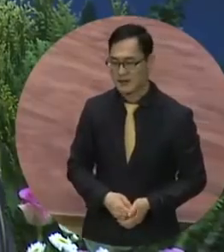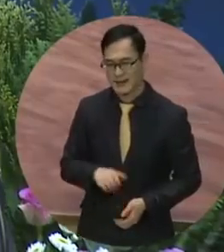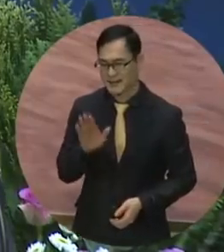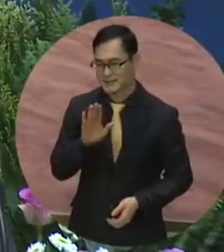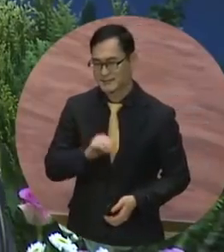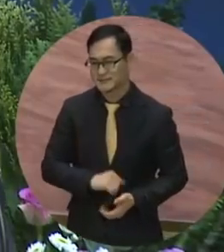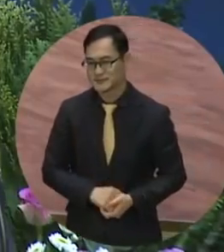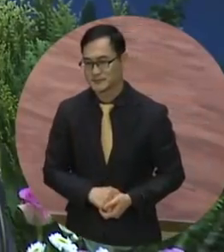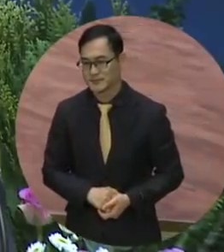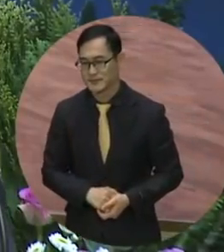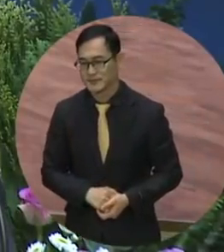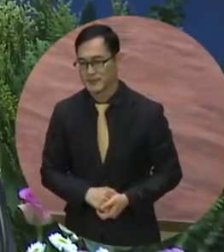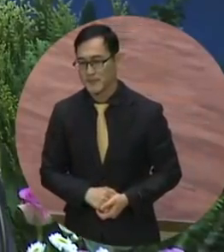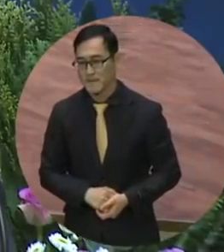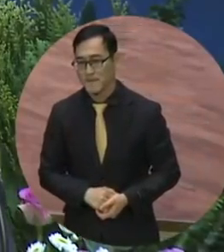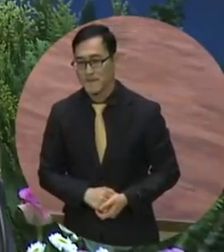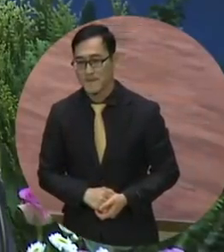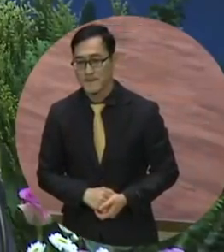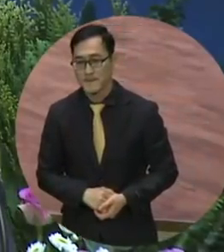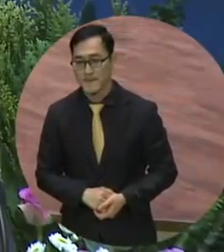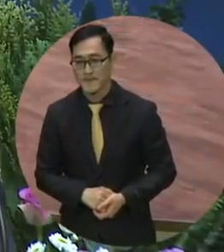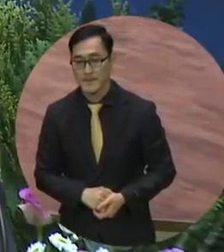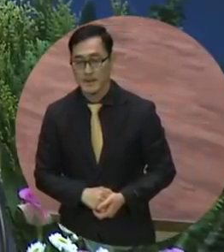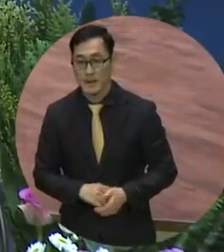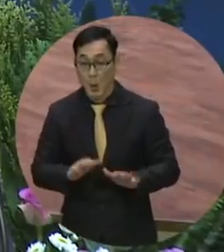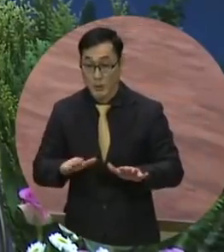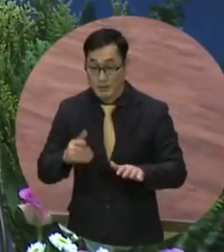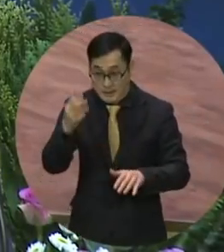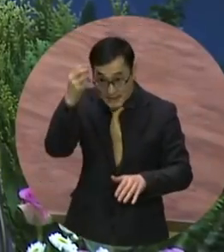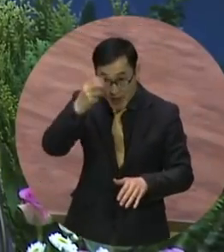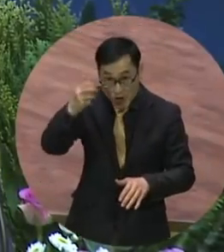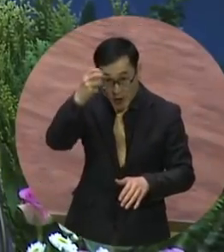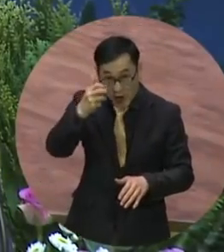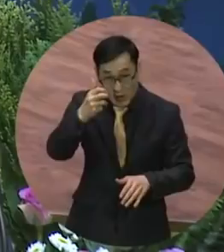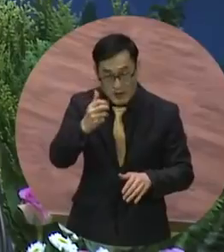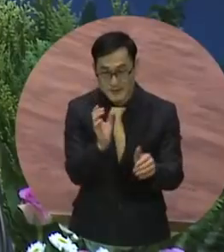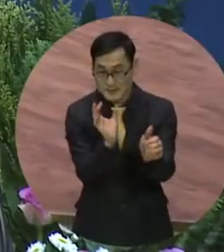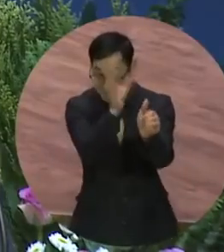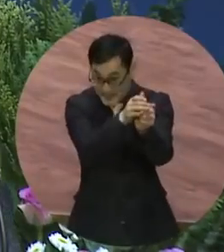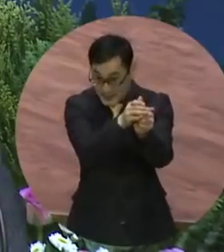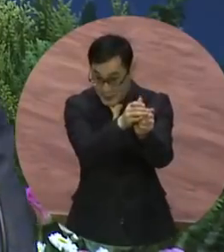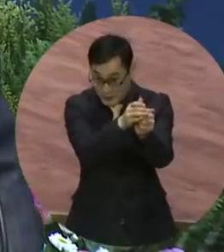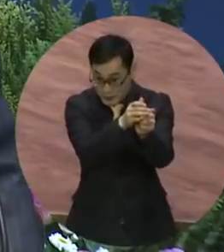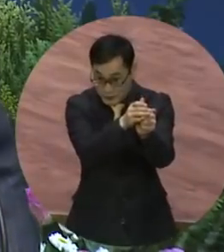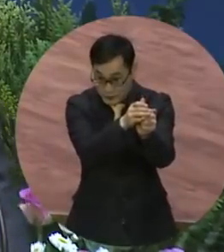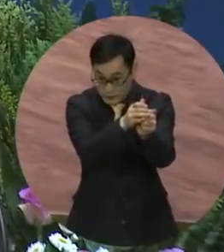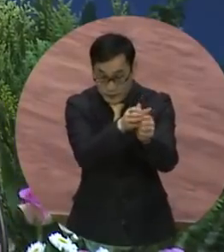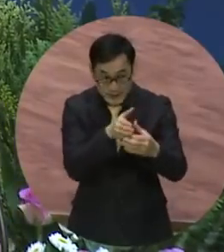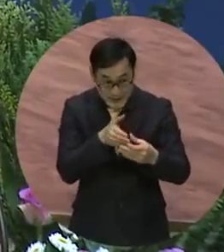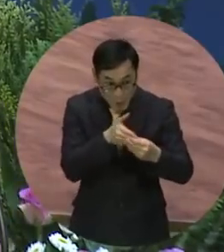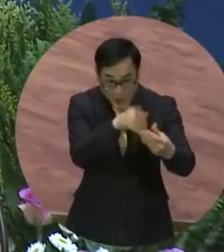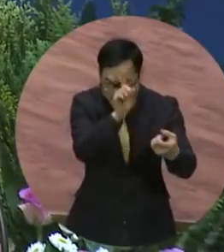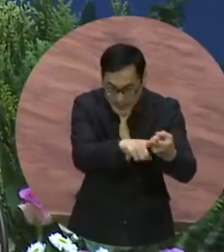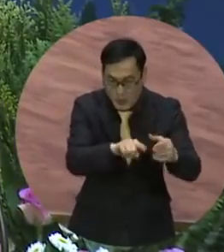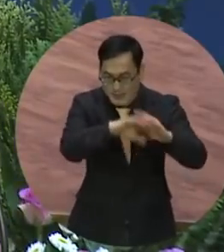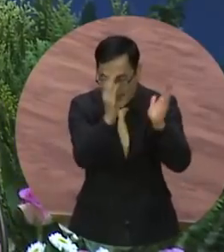어떻게 하면 되느냐? 오늘부터 성령 인도받고 생각 확 바꾸시기 바랍니다. 생각을 확 바꿔야 돼요. 생각의